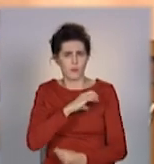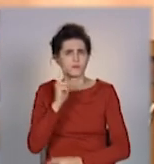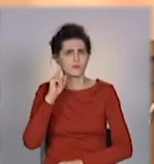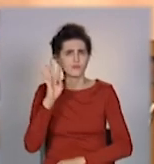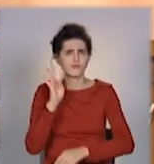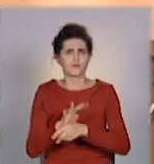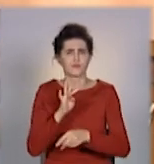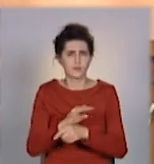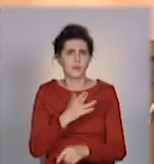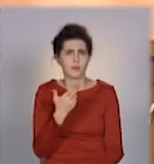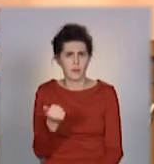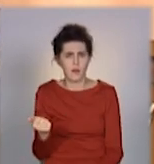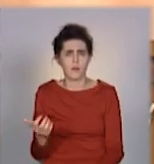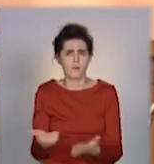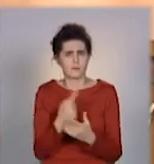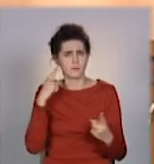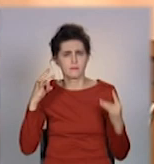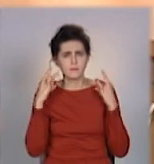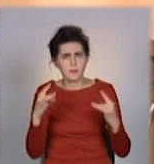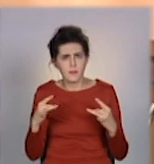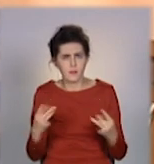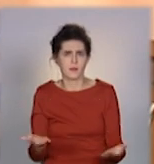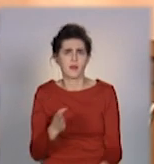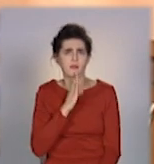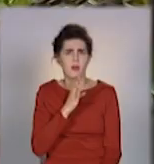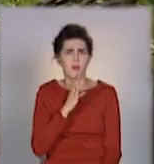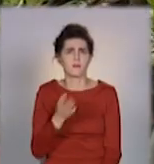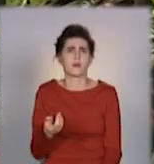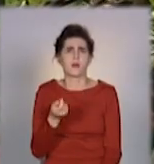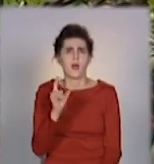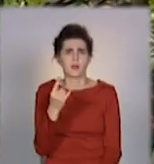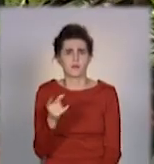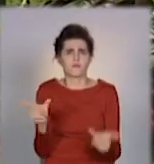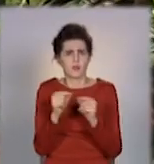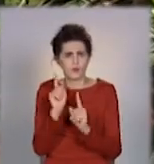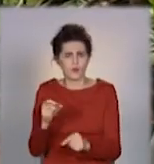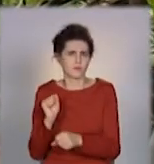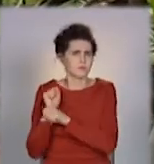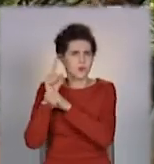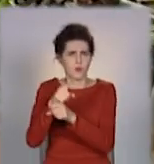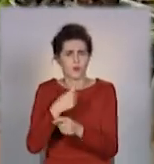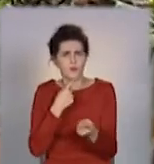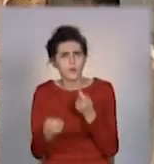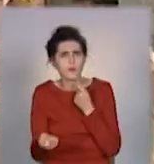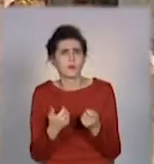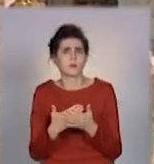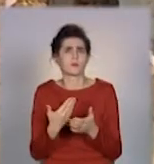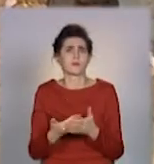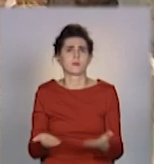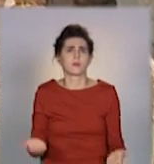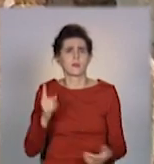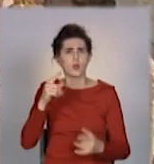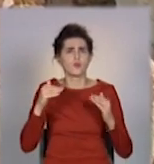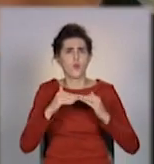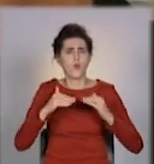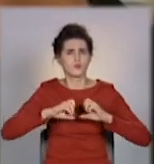просто. У нас недавно подстрелили женщину с ребенком. Когда приезжаю с лагеря, мне мама говорит, там дом